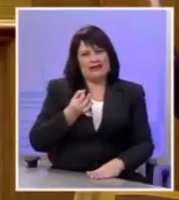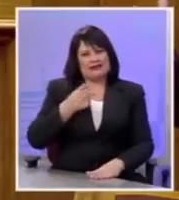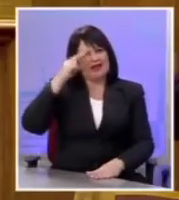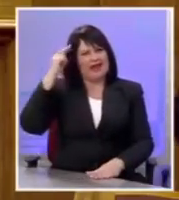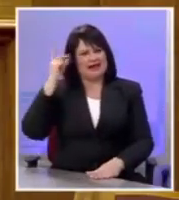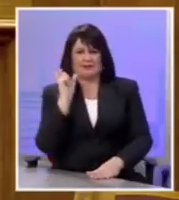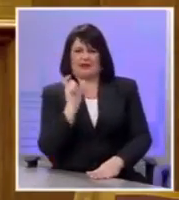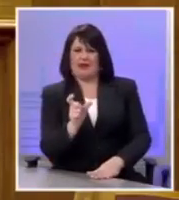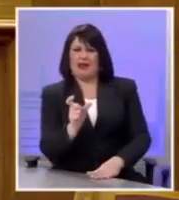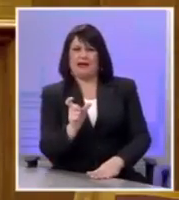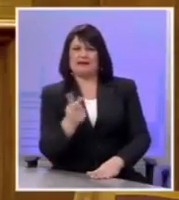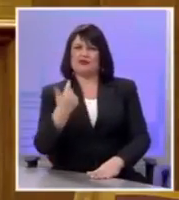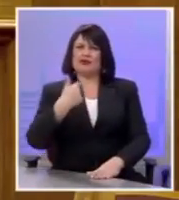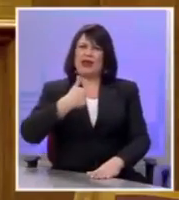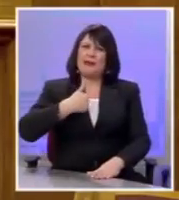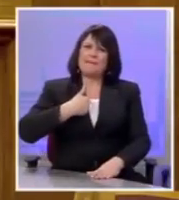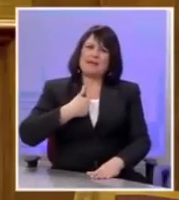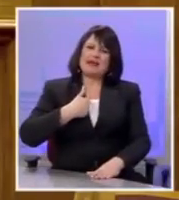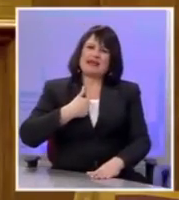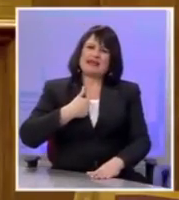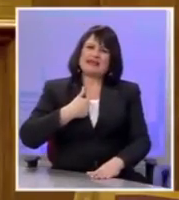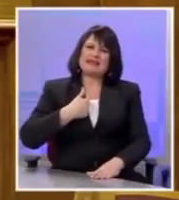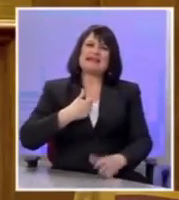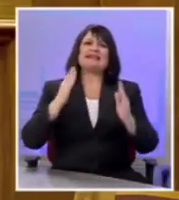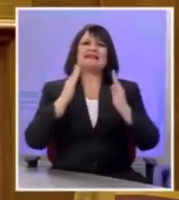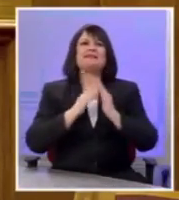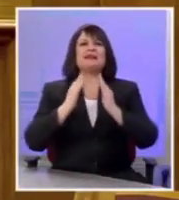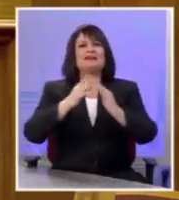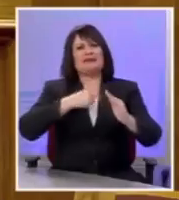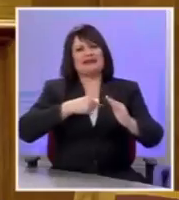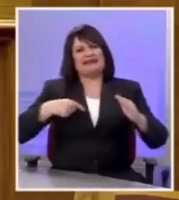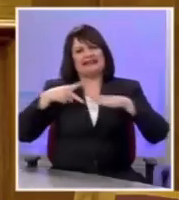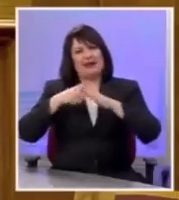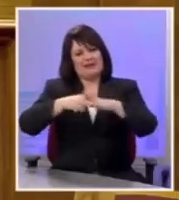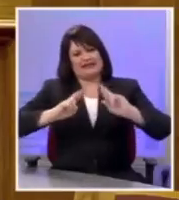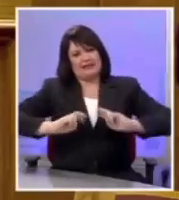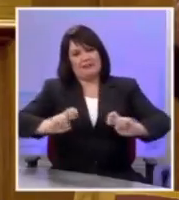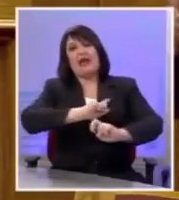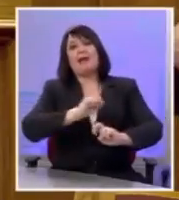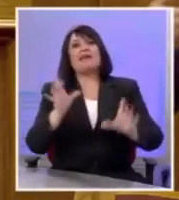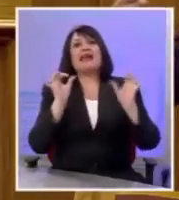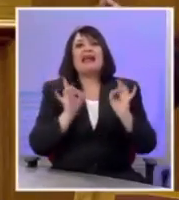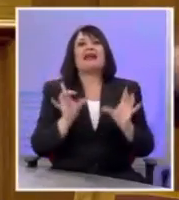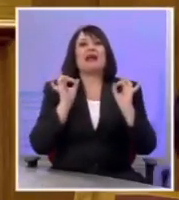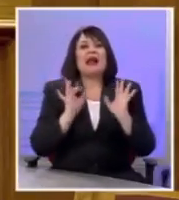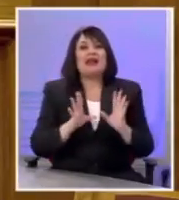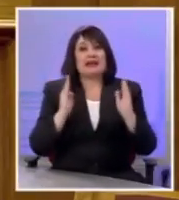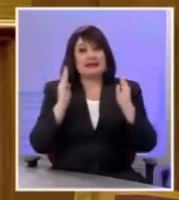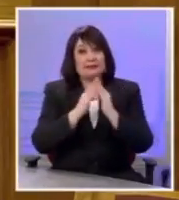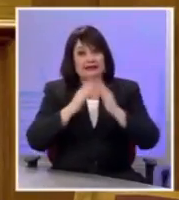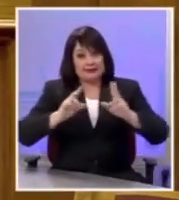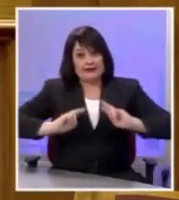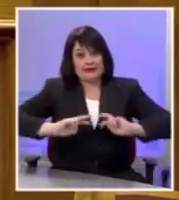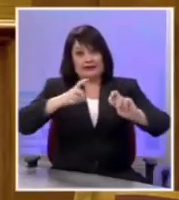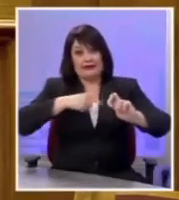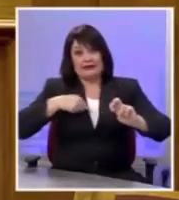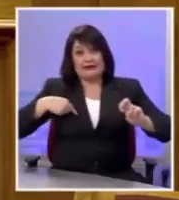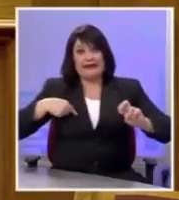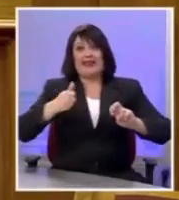ατάκα ότι εμείς από κανένα σπίτι στα χέρια του τραπεζίτη σε κανένα σπίτι στα χέρια